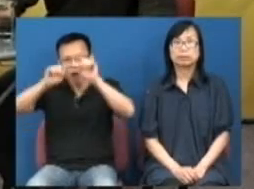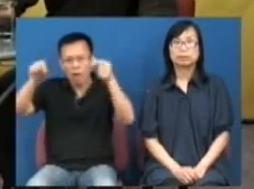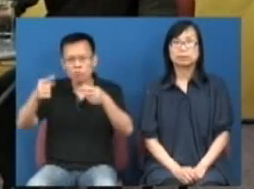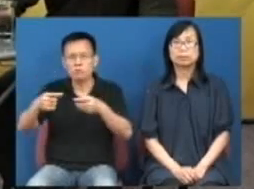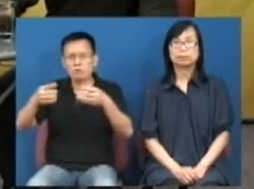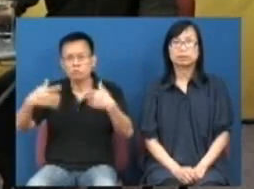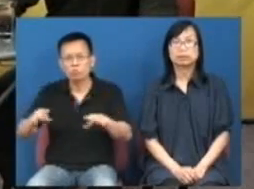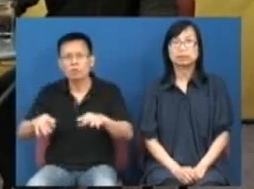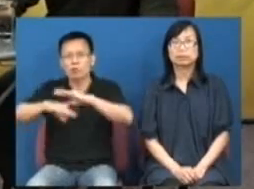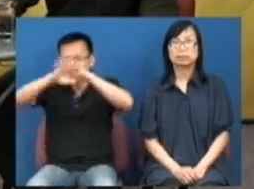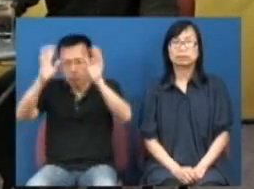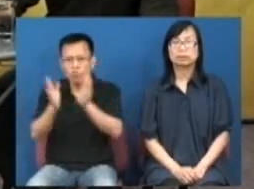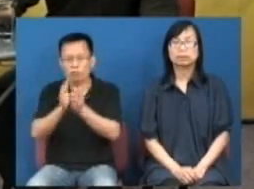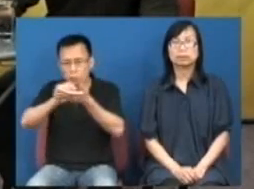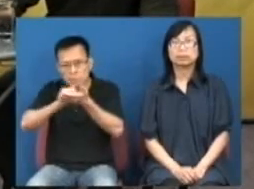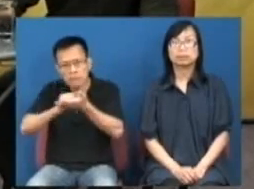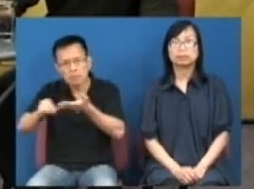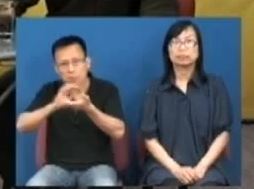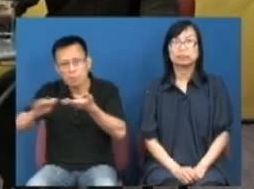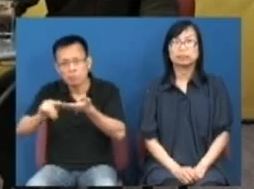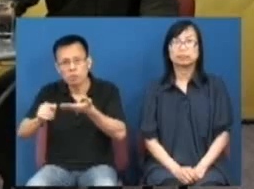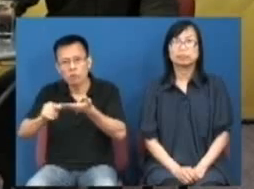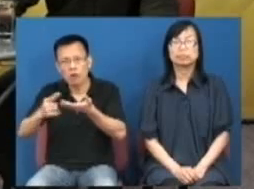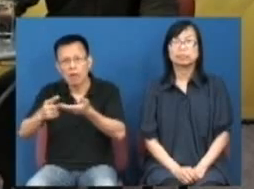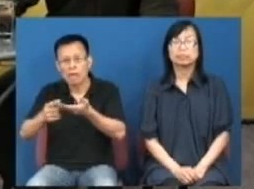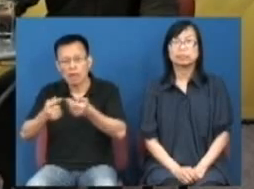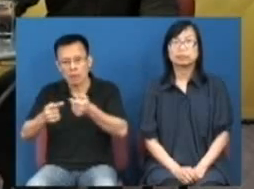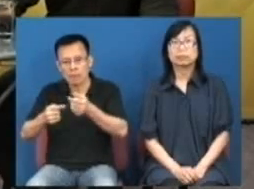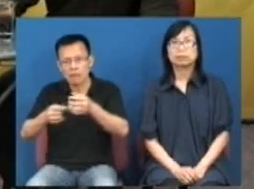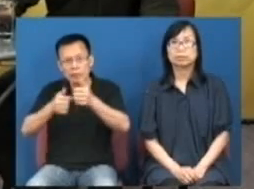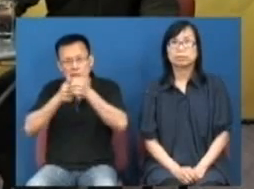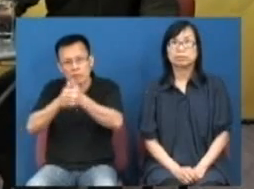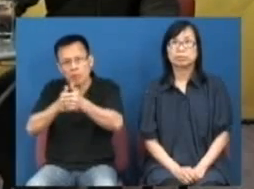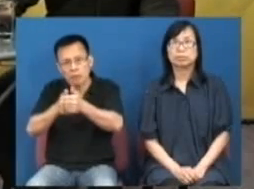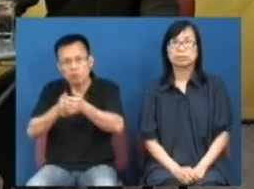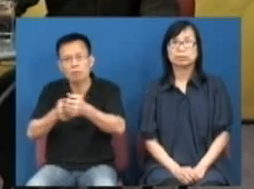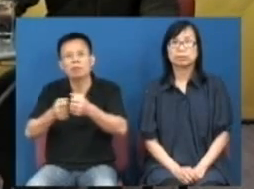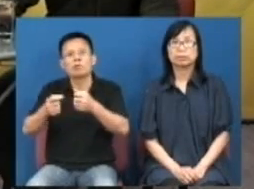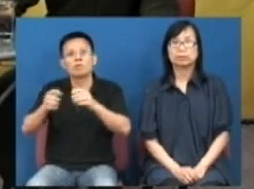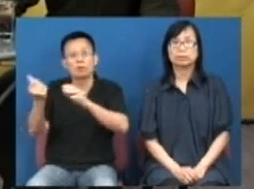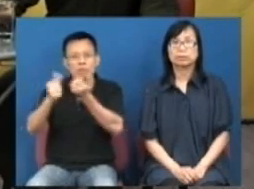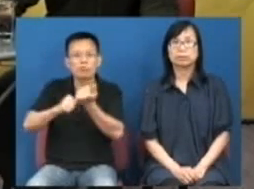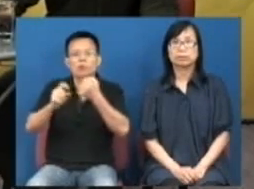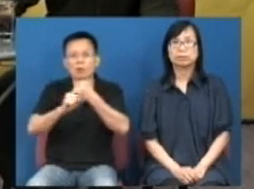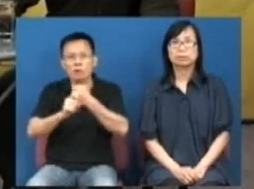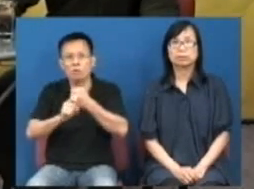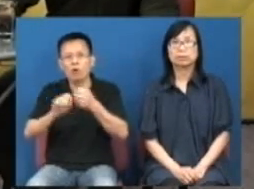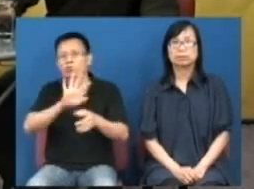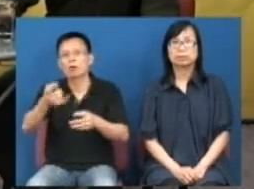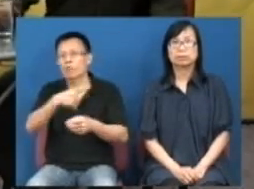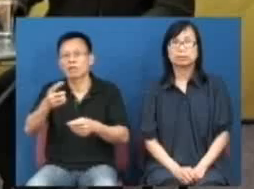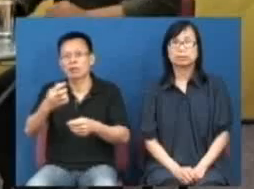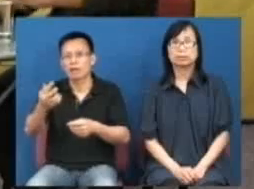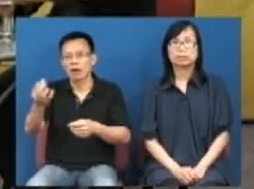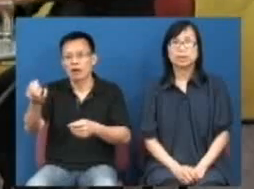明啊？你寫完曬之後，你話俾人知嗰、那個係喺引字呢個附錄九嘅，咁我就唔話你戇鳩啦，係咪啊？